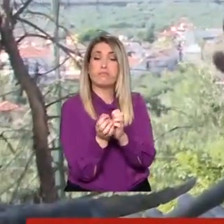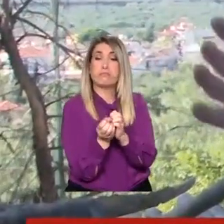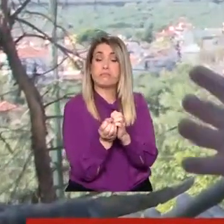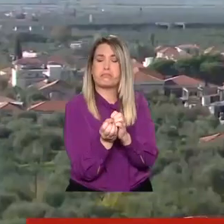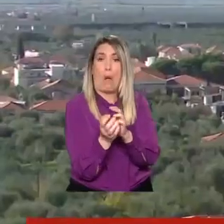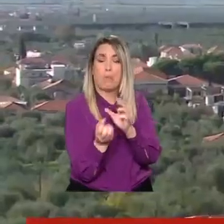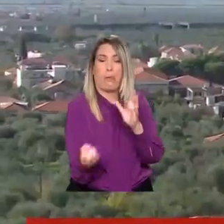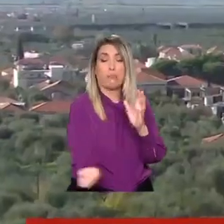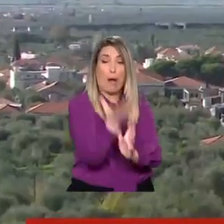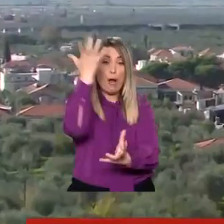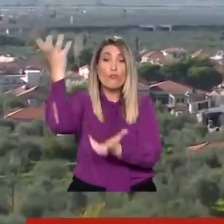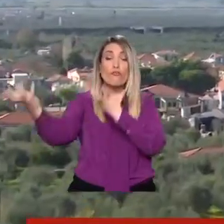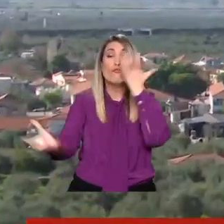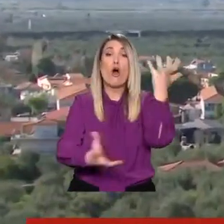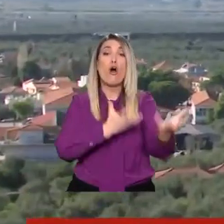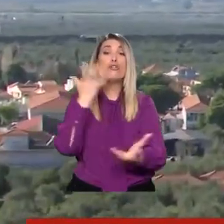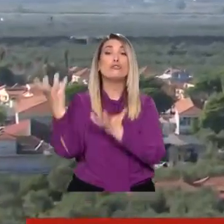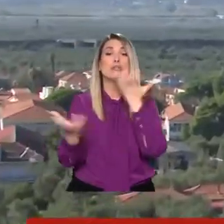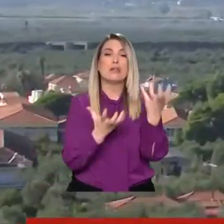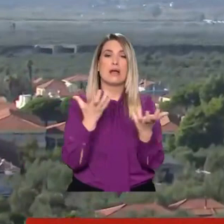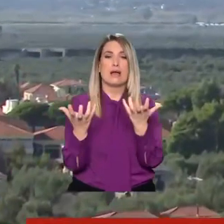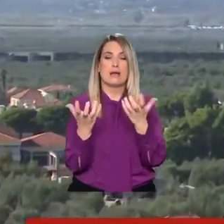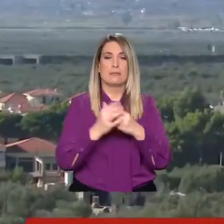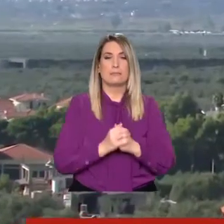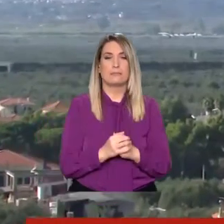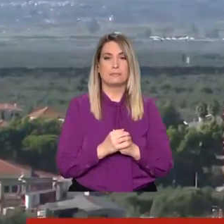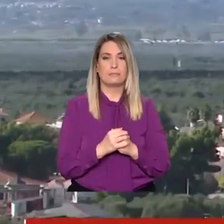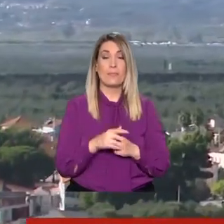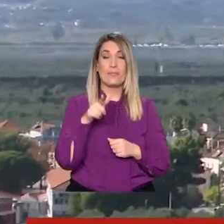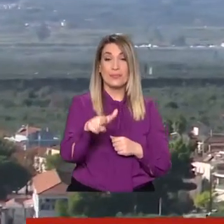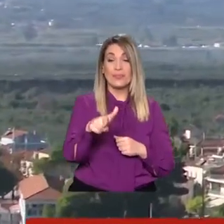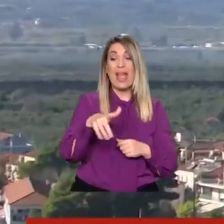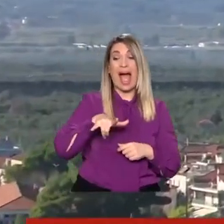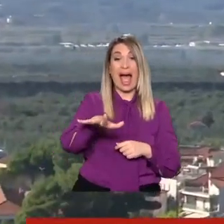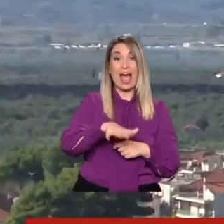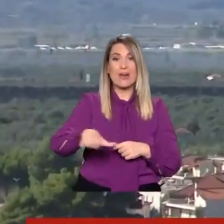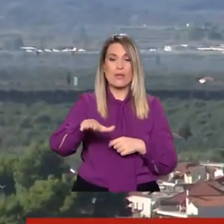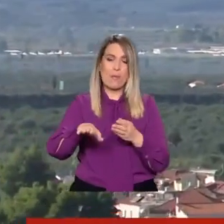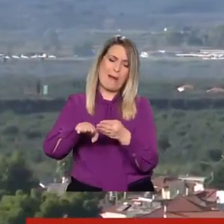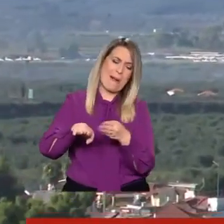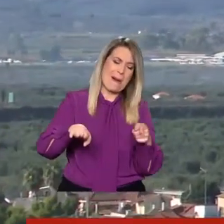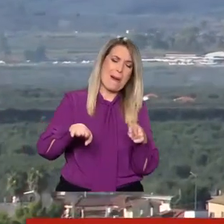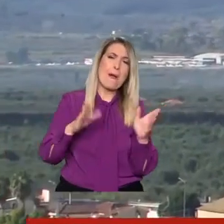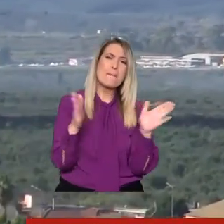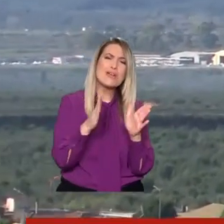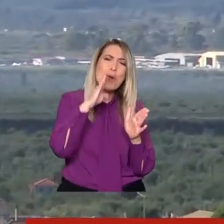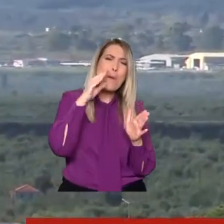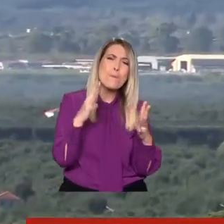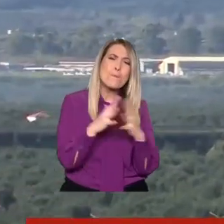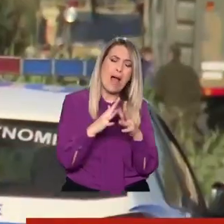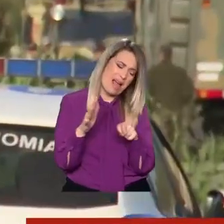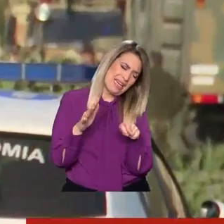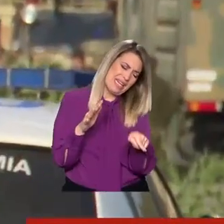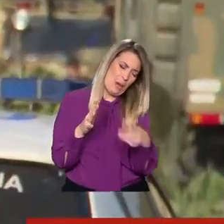μπάλα φωτιάς. Η συντριβή σημειώθηκε 500 μέτρα βόρεια της πύλης του αεροδρομίου, κοντά στην περιοχή Άρη στη Μικρομάνη. Σήμανε